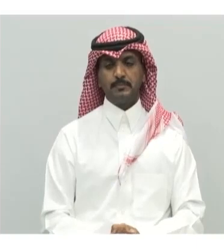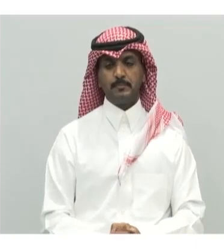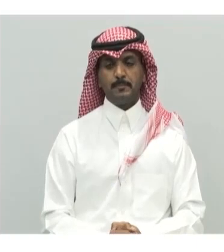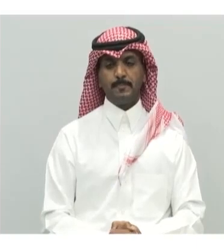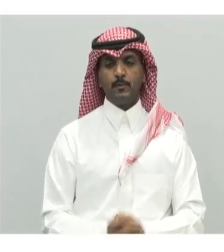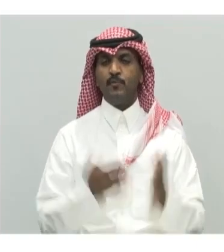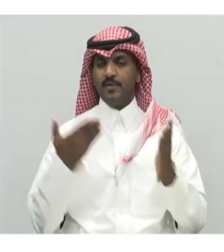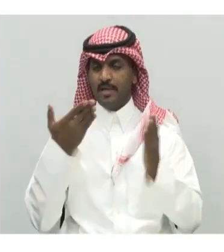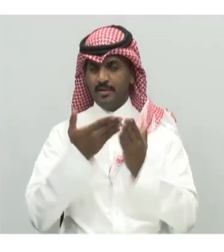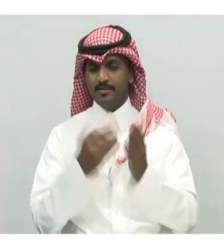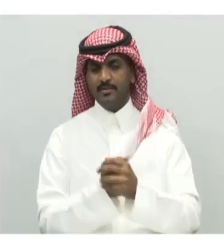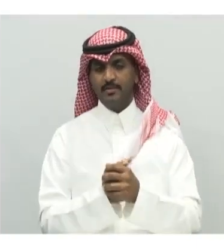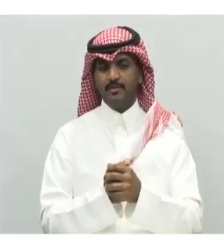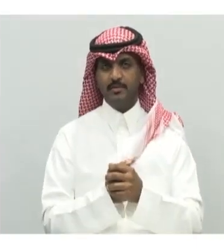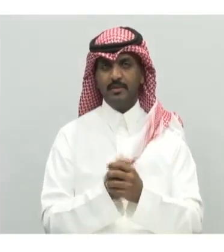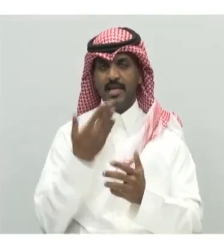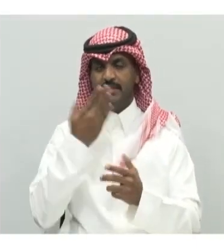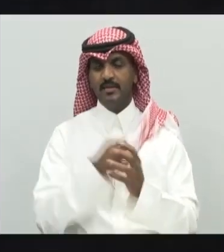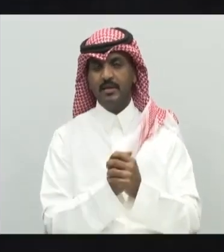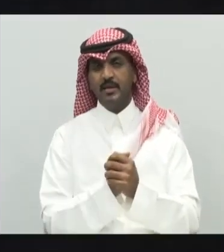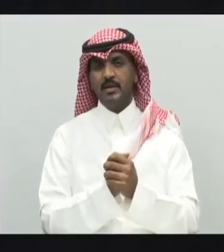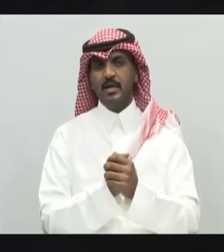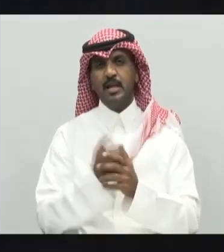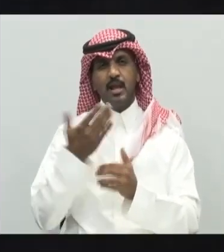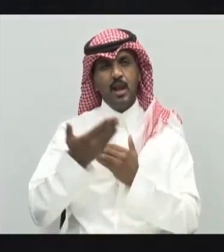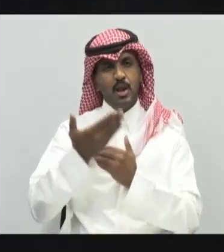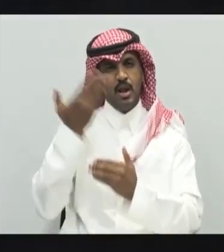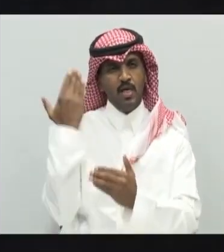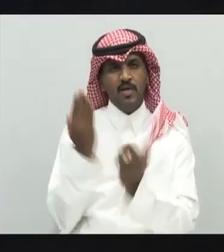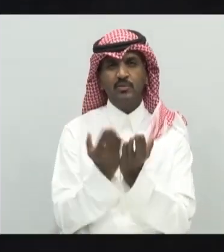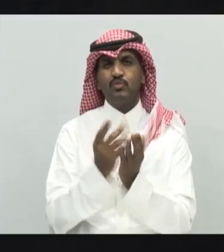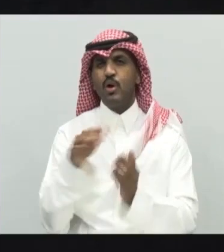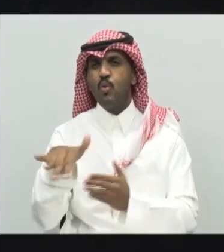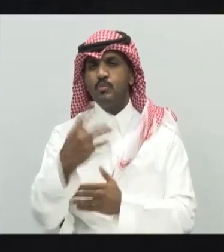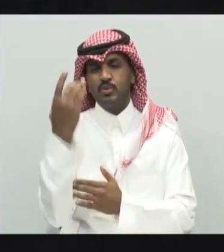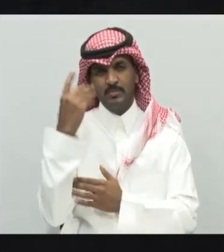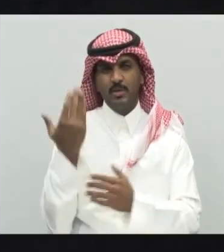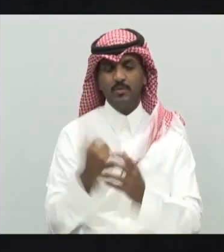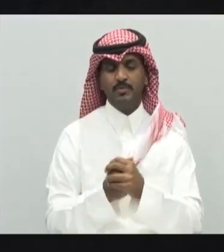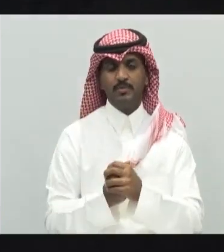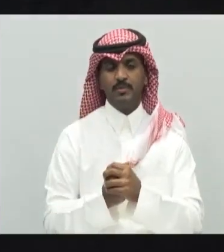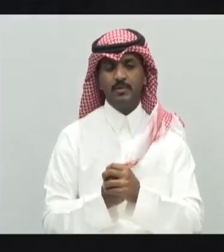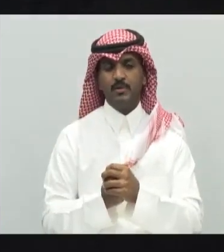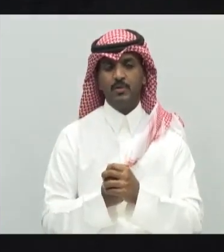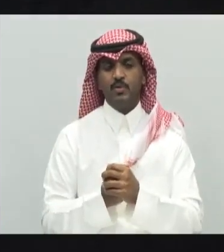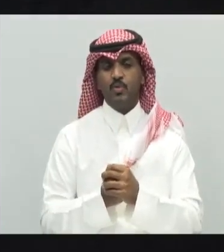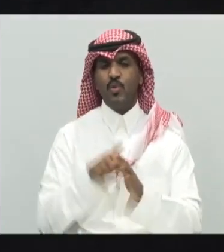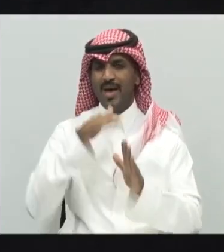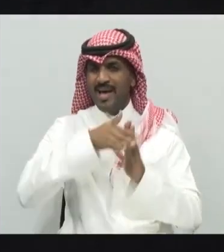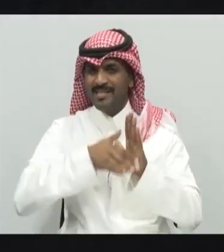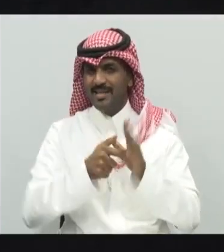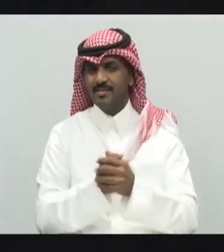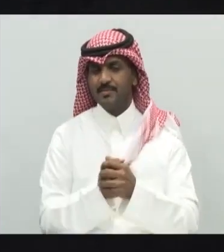وفي نهايه درسنا بعد ان تحدثنا عن حضاره الاسلاميه وعرفنا مفهوم الحضاره الاسلاميه وخصائصها